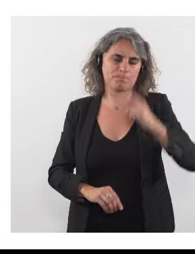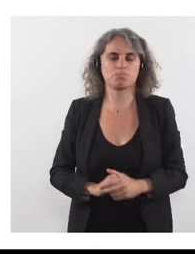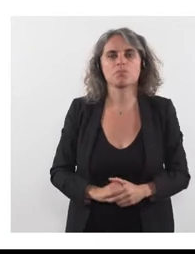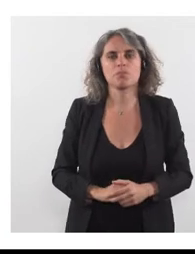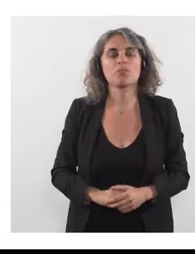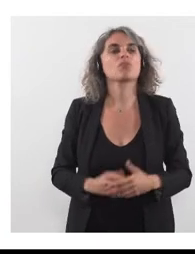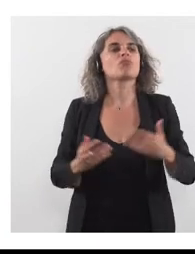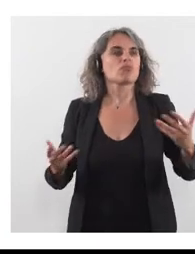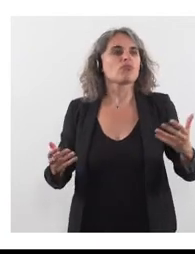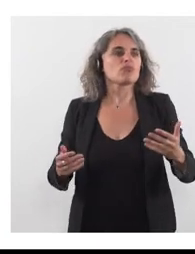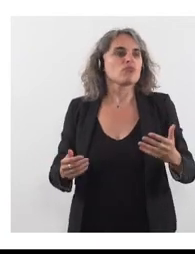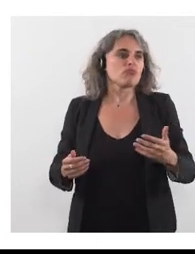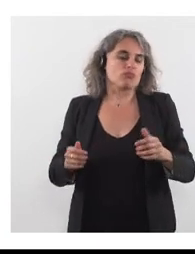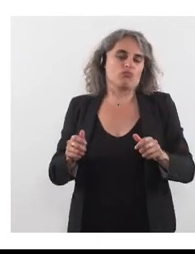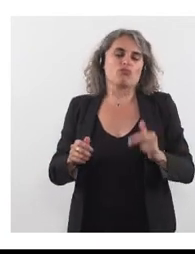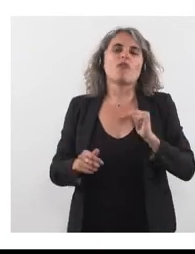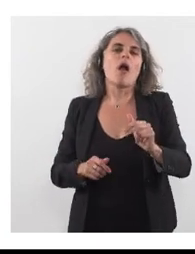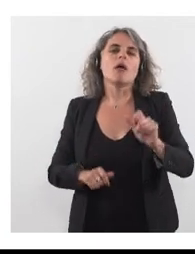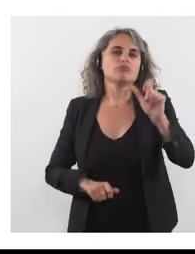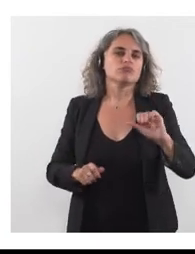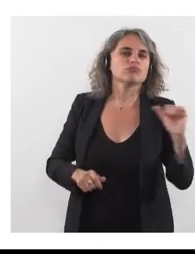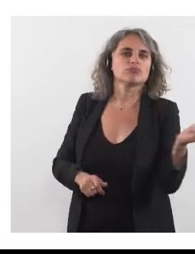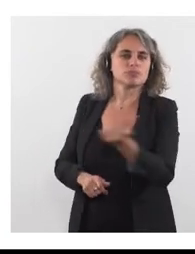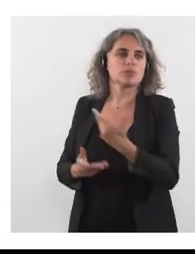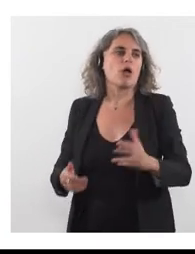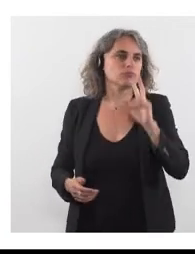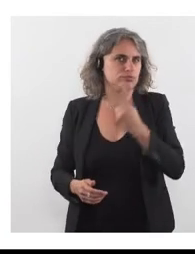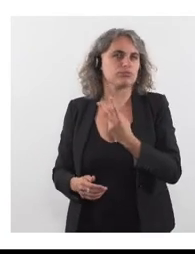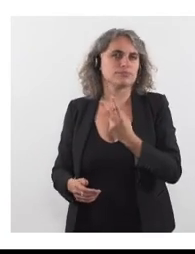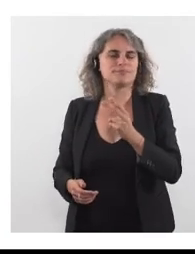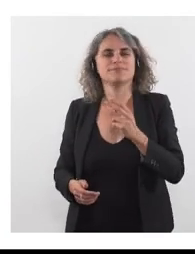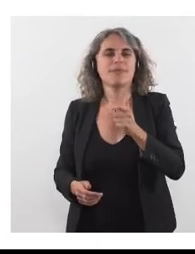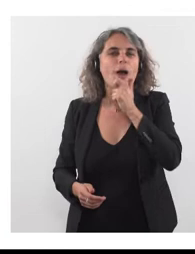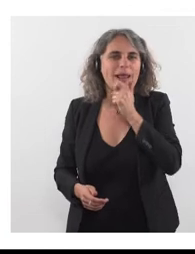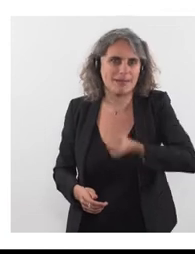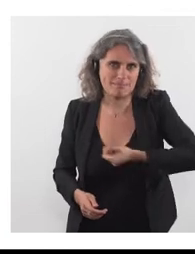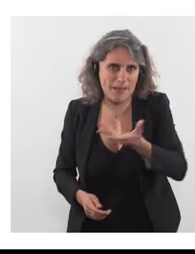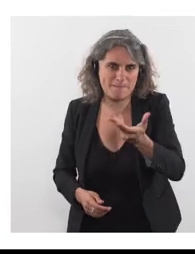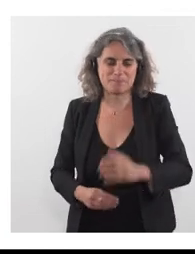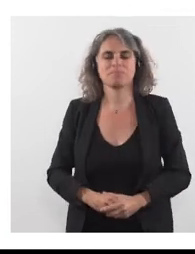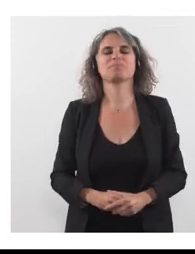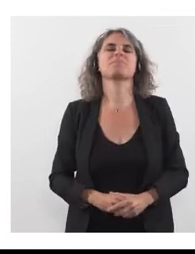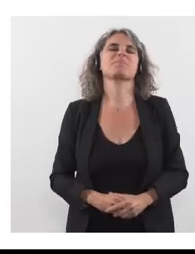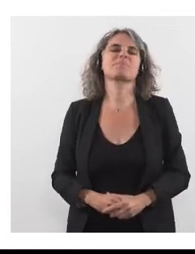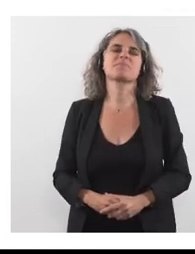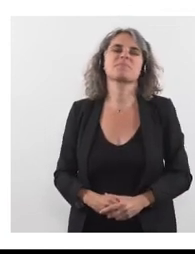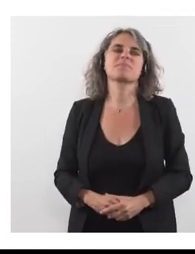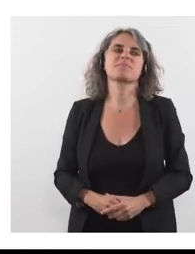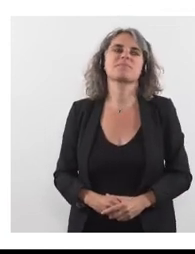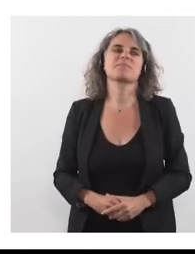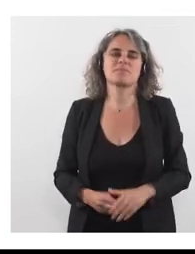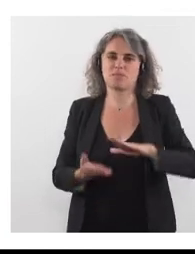plusieurs tours de table. Le premier, and I might switch to English. Je vais donc passer à l'anglais,